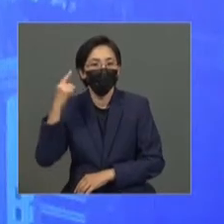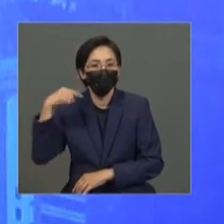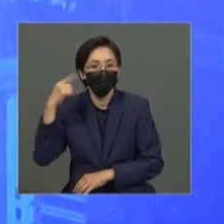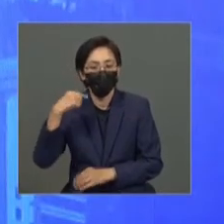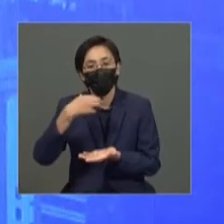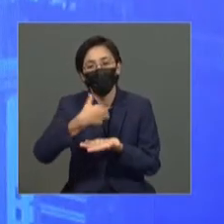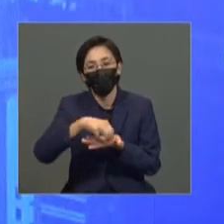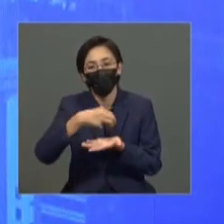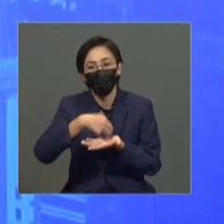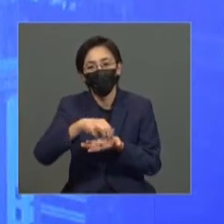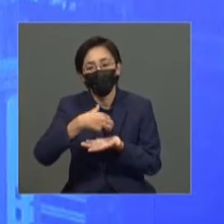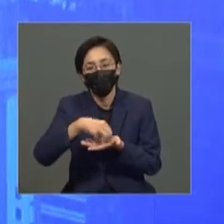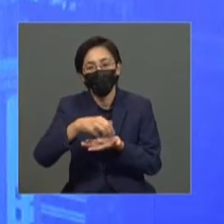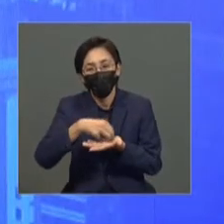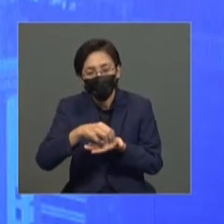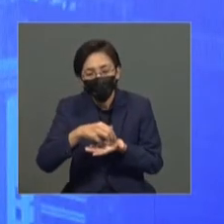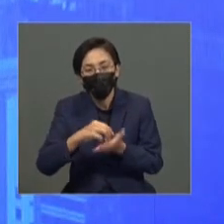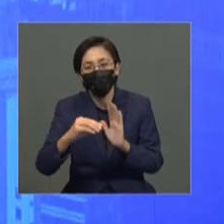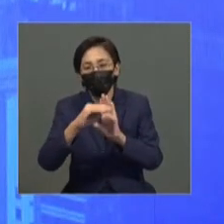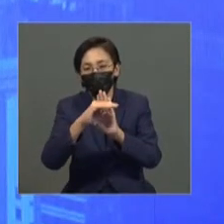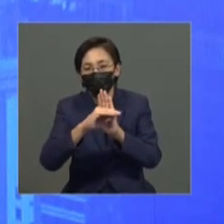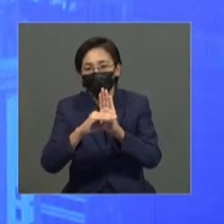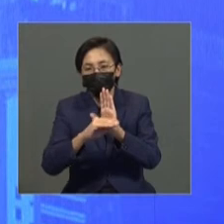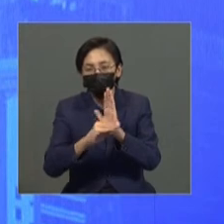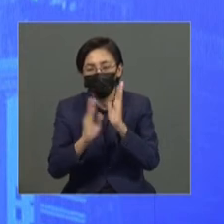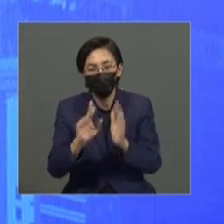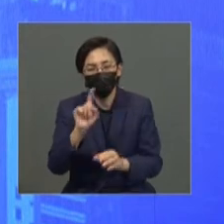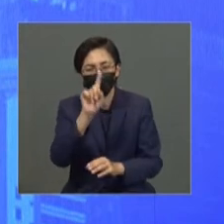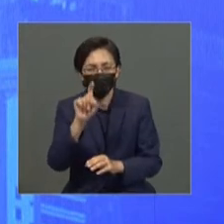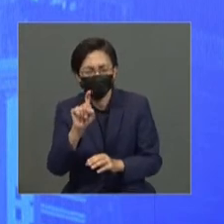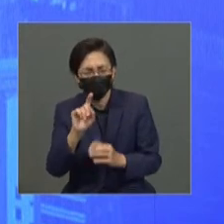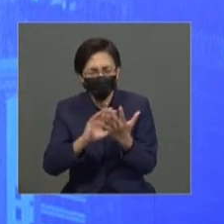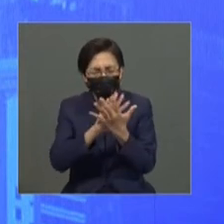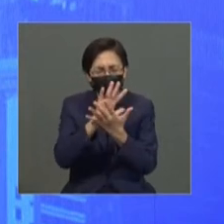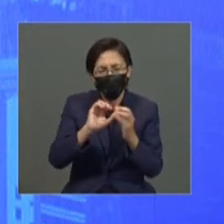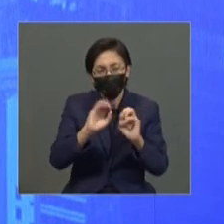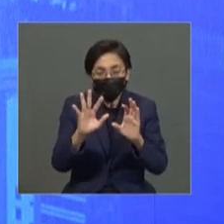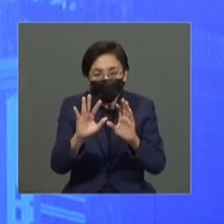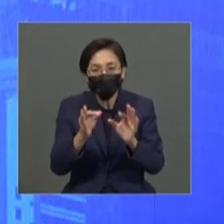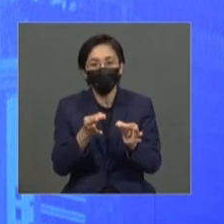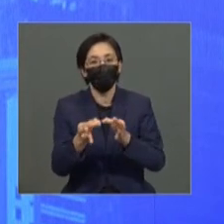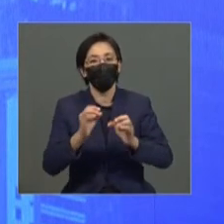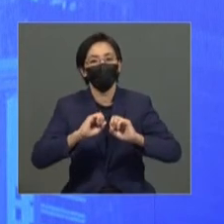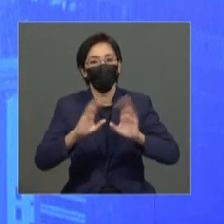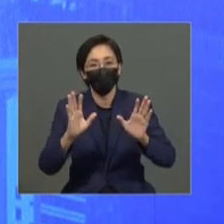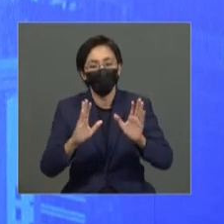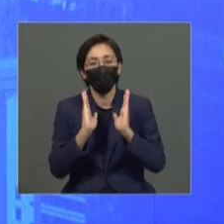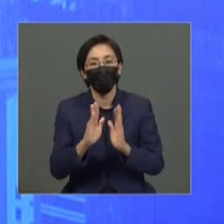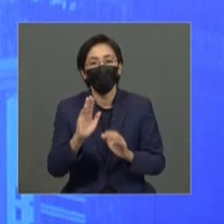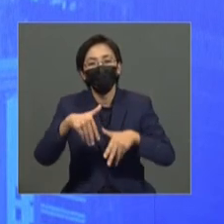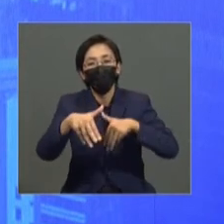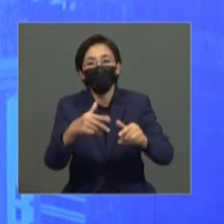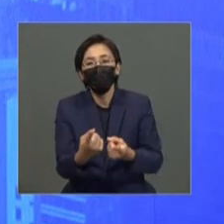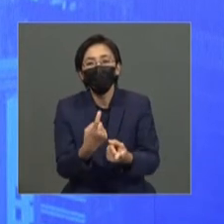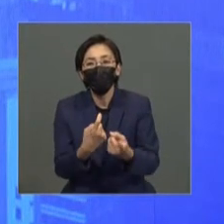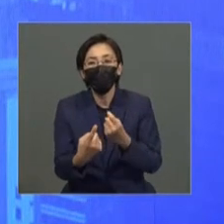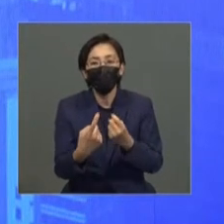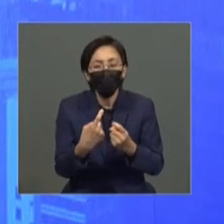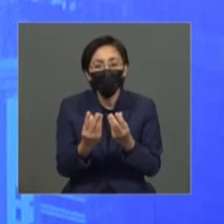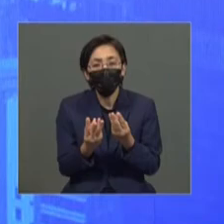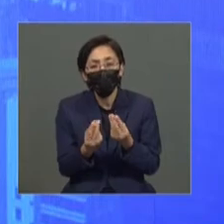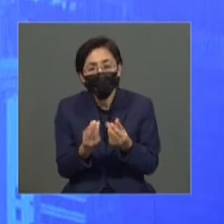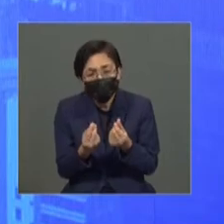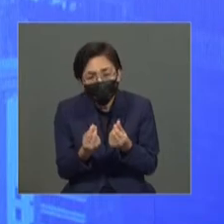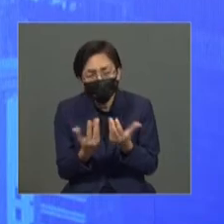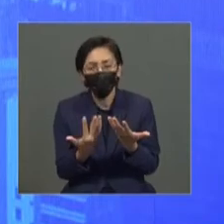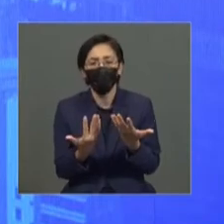ครับมานำเรียนเรียกว่าเคลียร์หลากหลายข้อสงสัยนะครับไม่ว่าจะเป็นเรื่องที่พี่น้องประชาชนสอบถามกันเข้ามาเรื่องของจำนวนตัวเลข